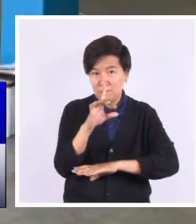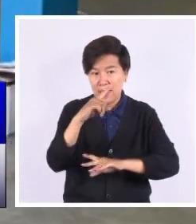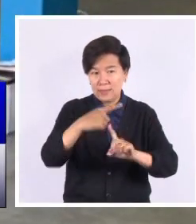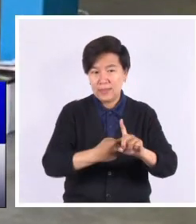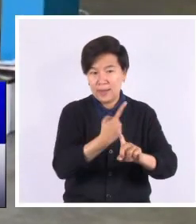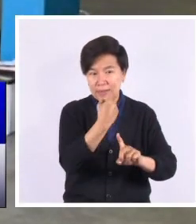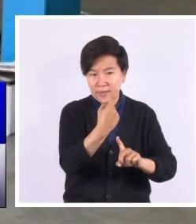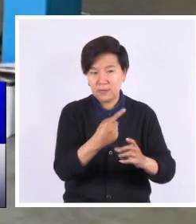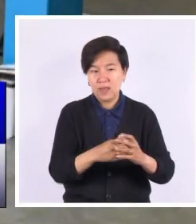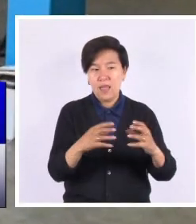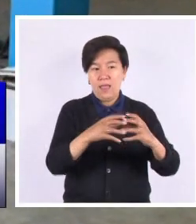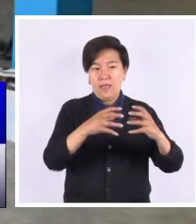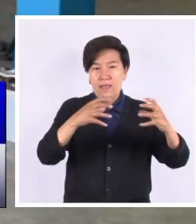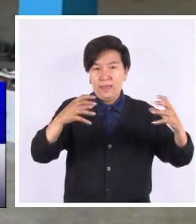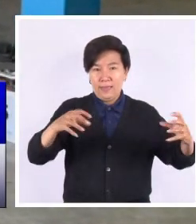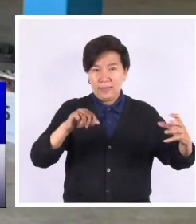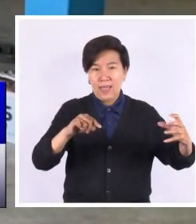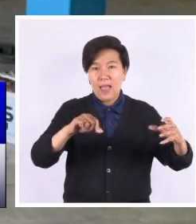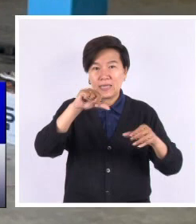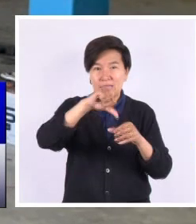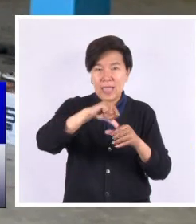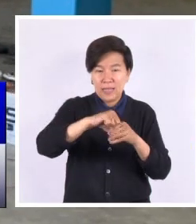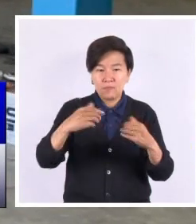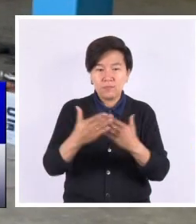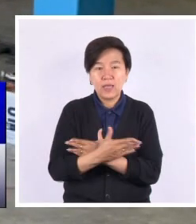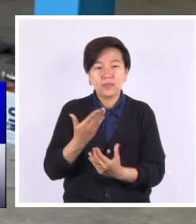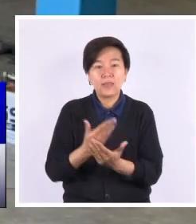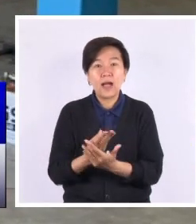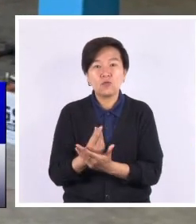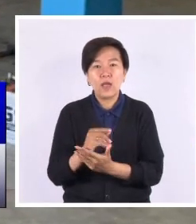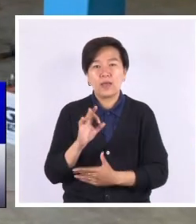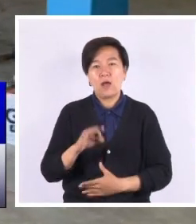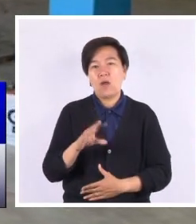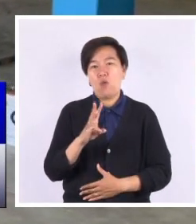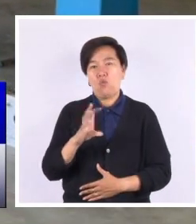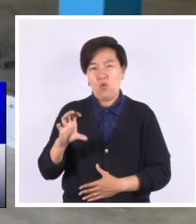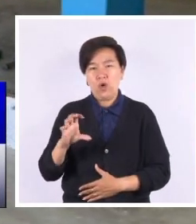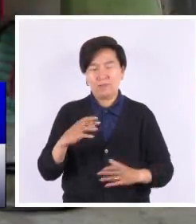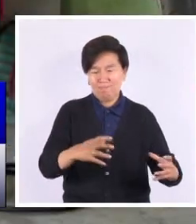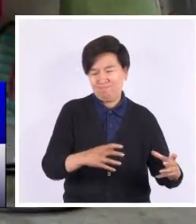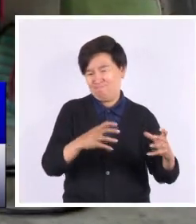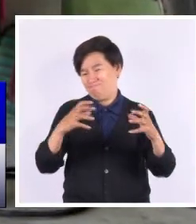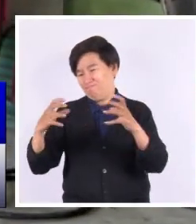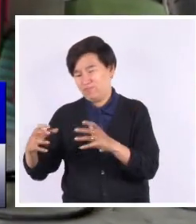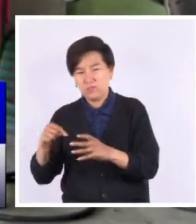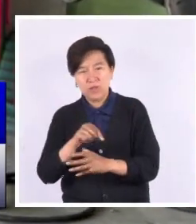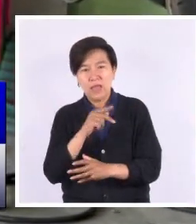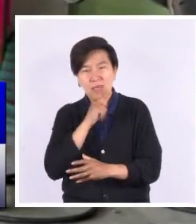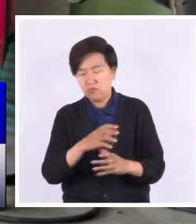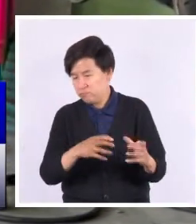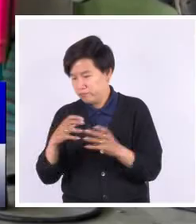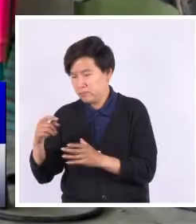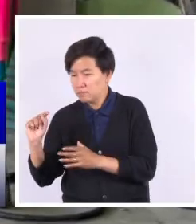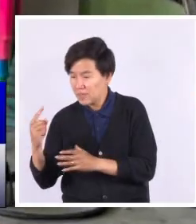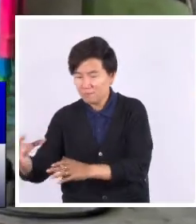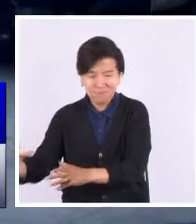แก๊สจากถังแคปซูลเป็นถังโดนัทราคา 9,600 บาทต้องใช้เวลาในการเปลี่ยนนานก็ตกลงกันว่าทิ้งรถไว้ก่อนแล้